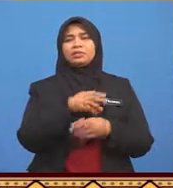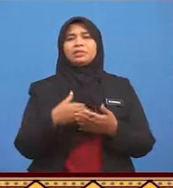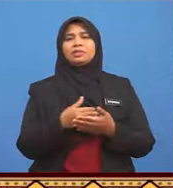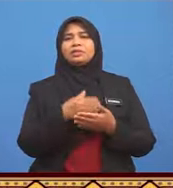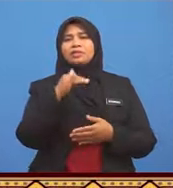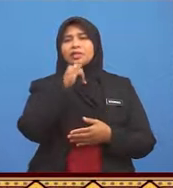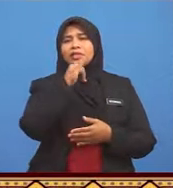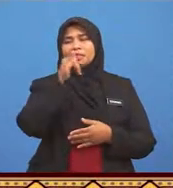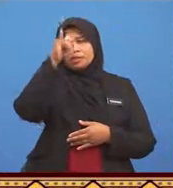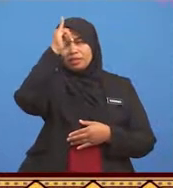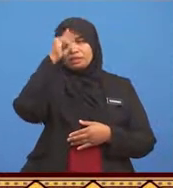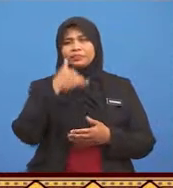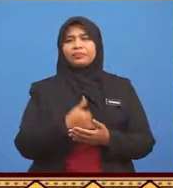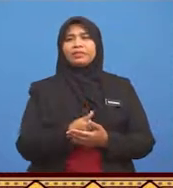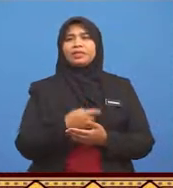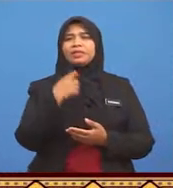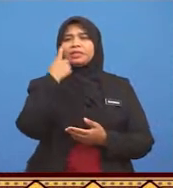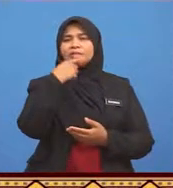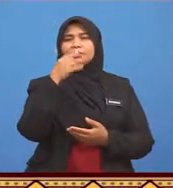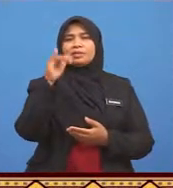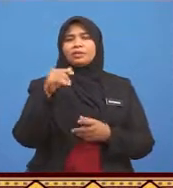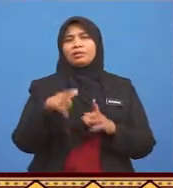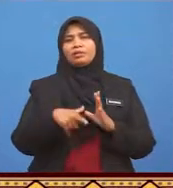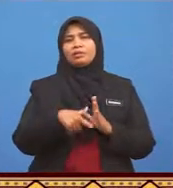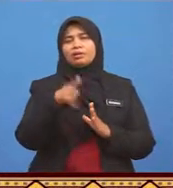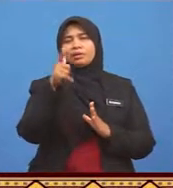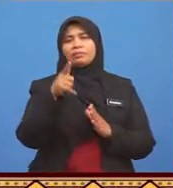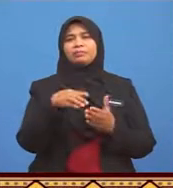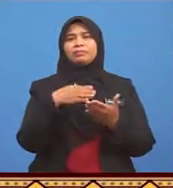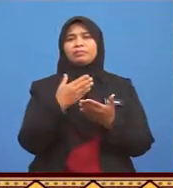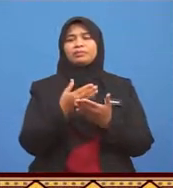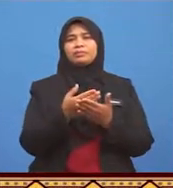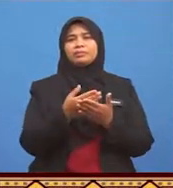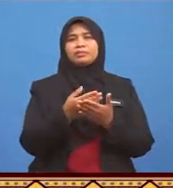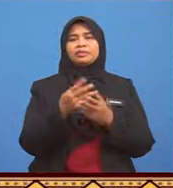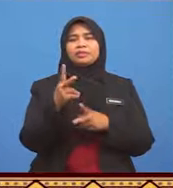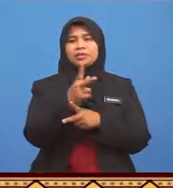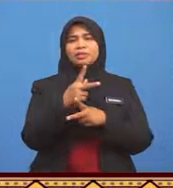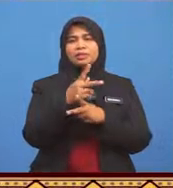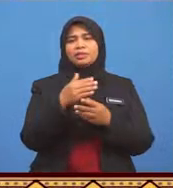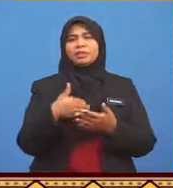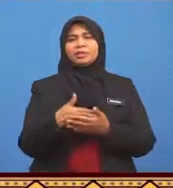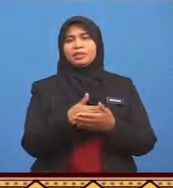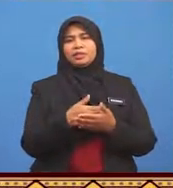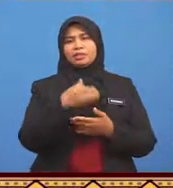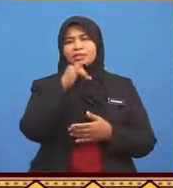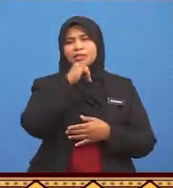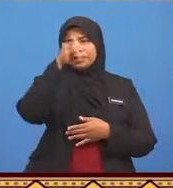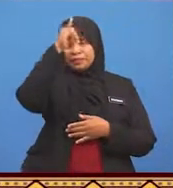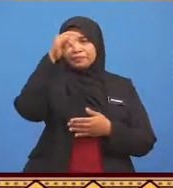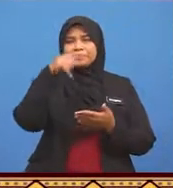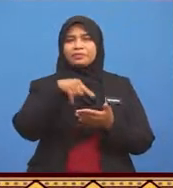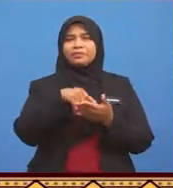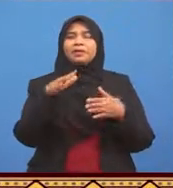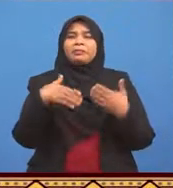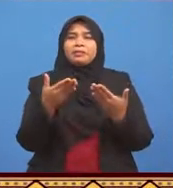Mengapa begitu? Siapakah yang lebih layak menjaga anak-anak yatim ini? Bagaimanakah pula pengurusan harta anak